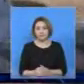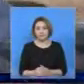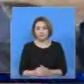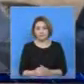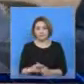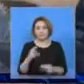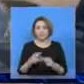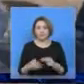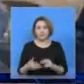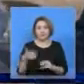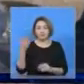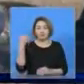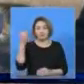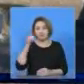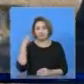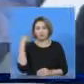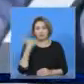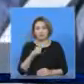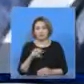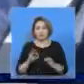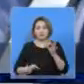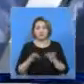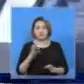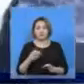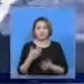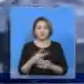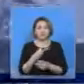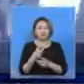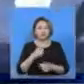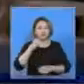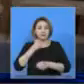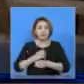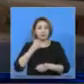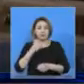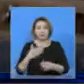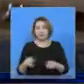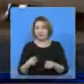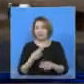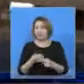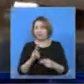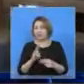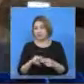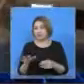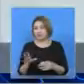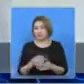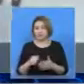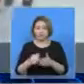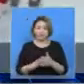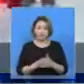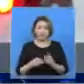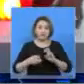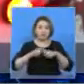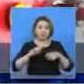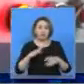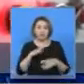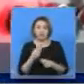В конце прошлой недели судебным приставам пришлось прибегнуть к жестким мерам, а все потому, что на устранение нарушений